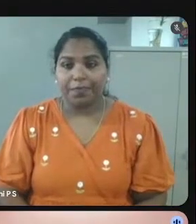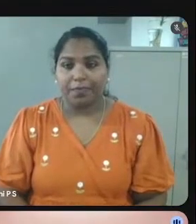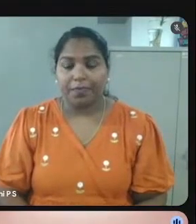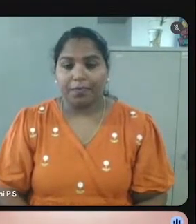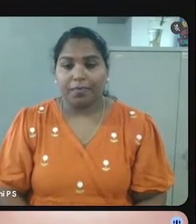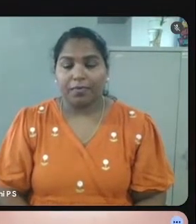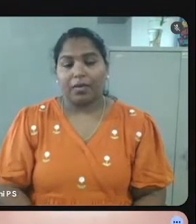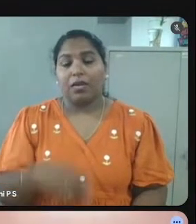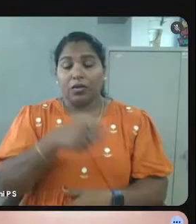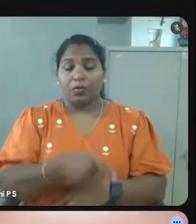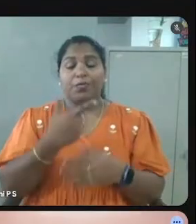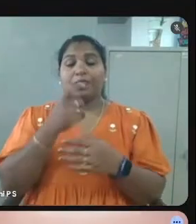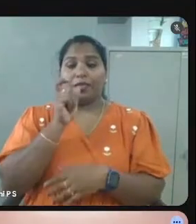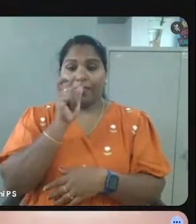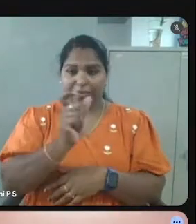സെക്ഷുവാലിറ്റി എന്നാലോ